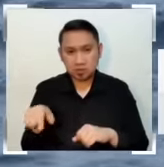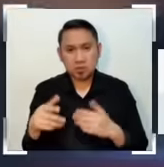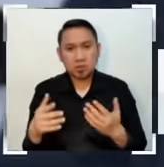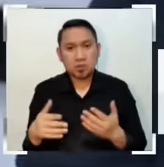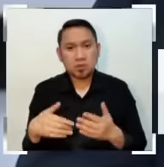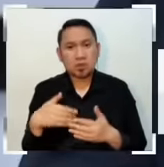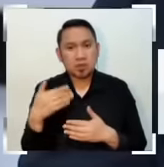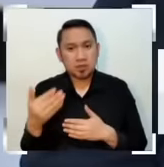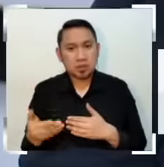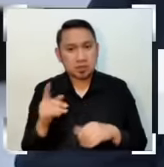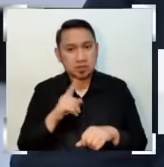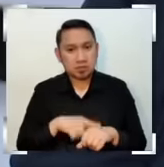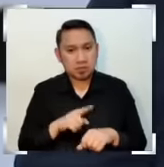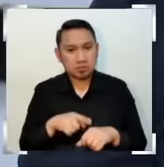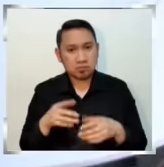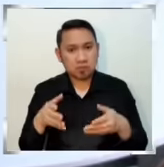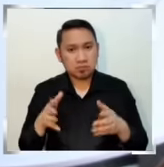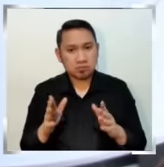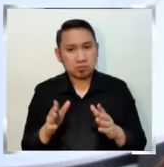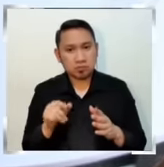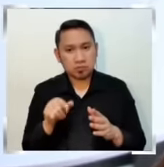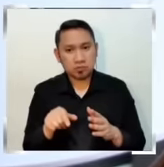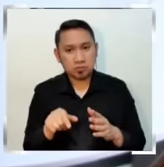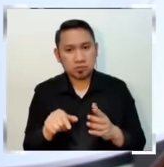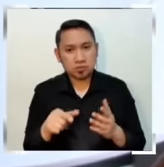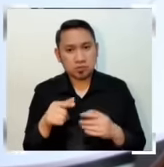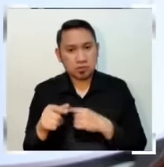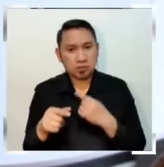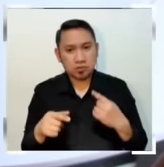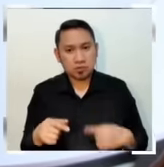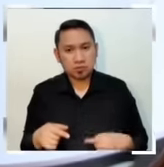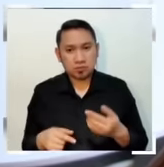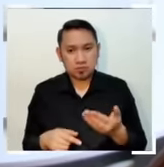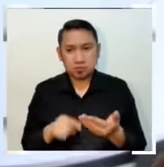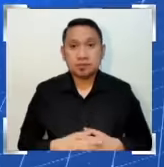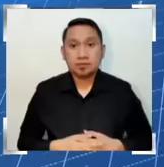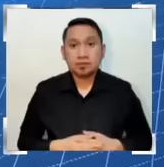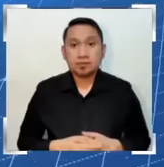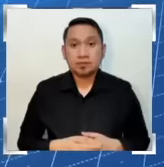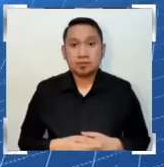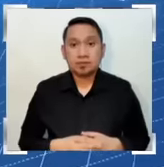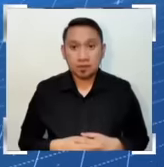mission. Para sa GMA Integrated News, ako si Joseph Morong, ang inyong saksi.